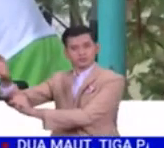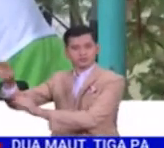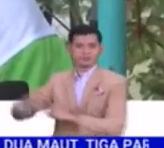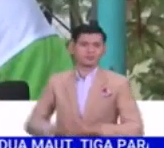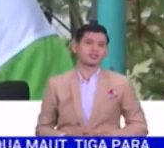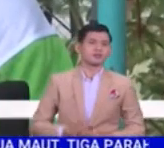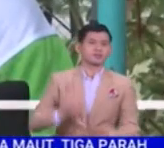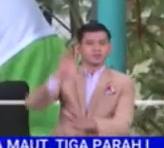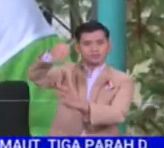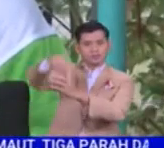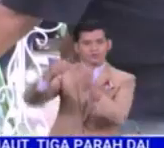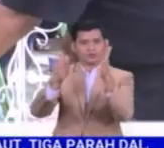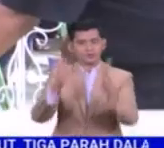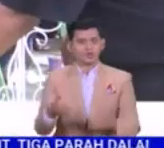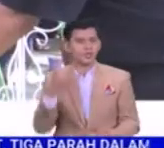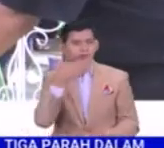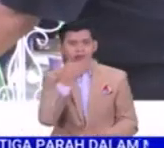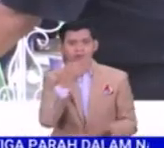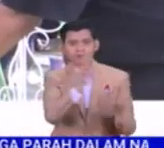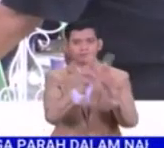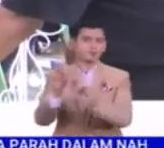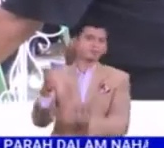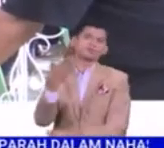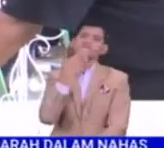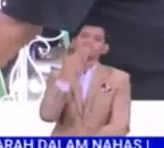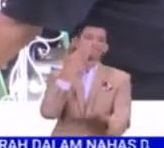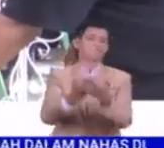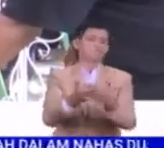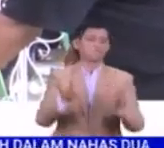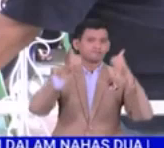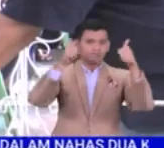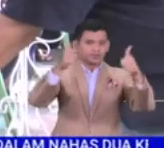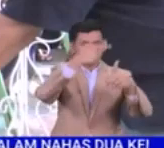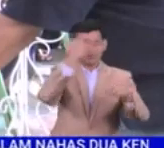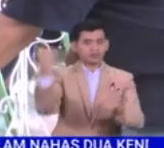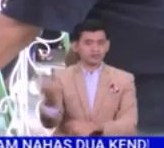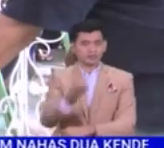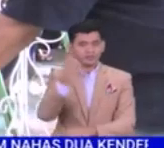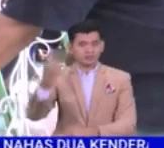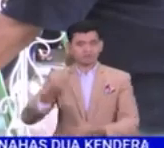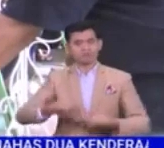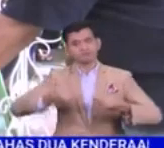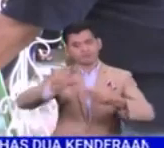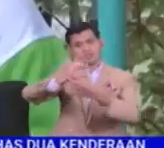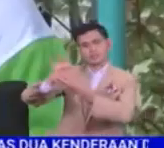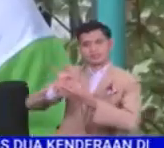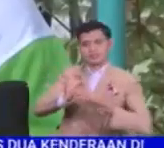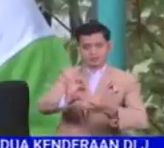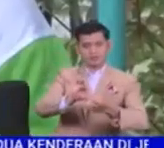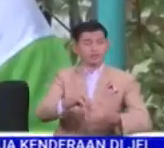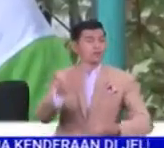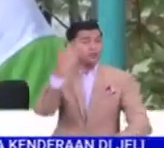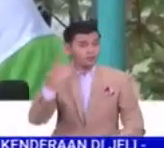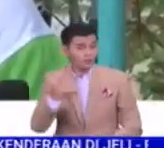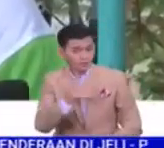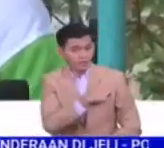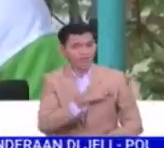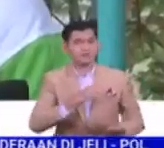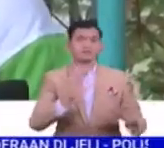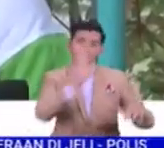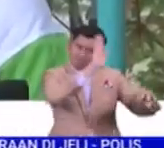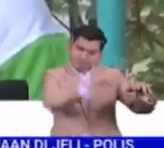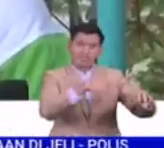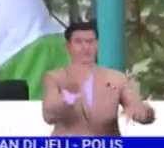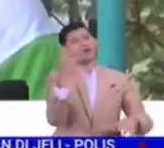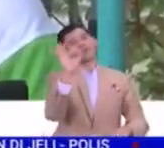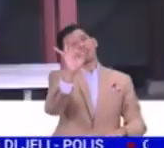Penglibatan anak-anak muda dalam kampung ni memang terbaik. Sebab apa dia sentiasa beri kerjasama. Sebab apa kita ajak ya,